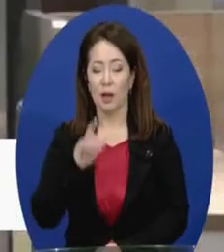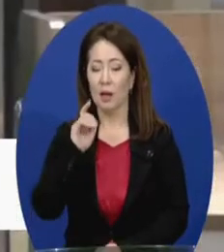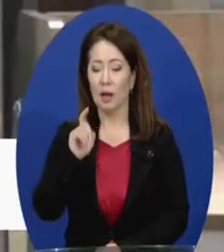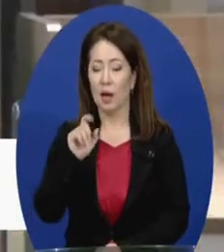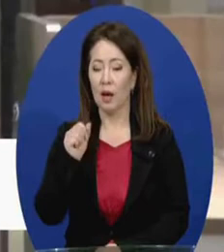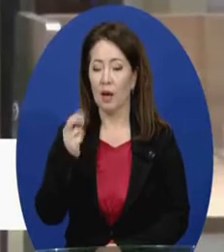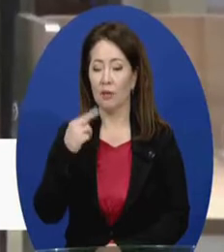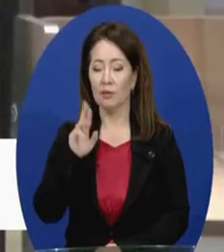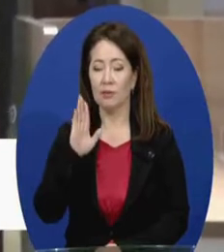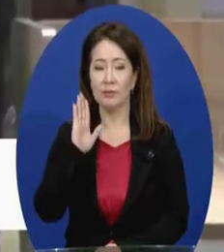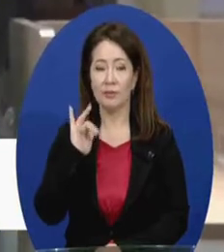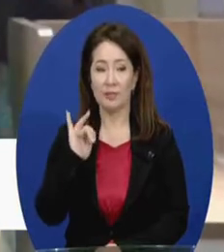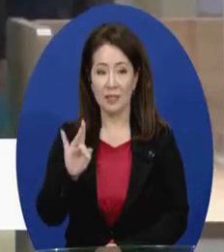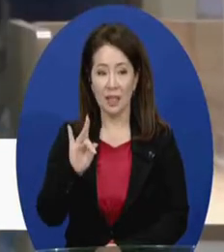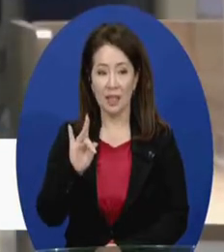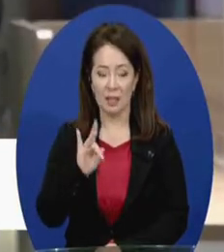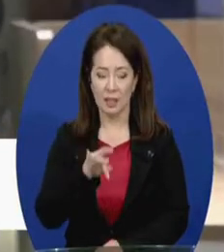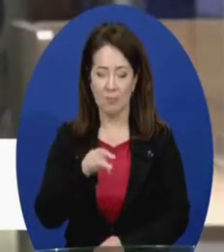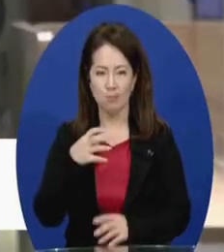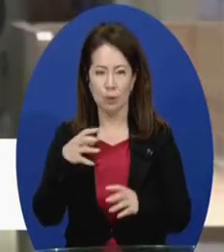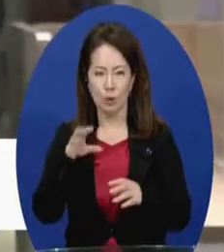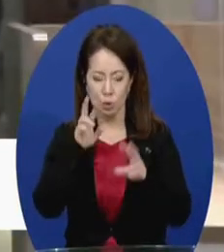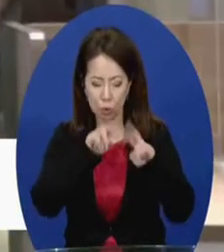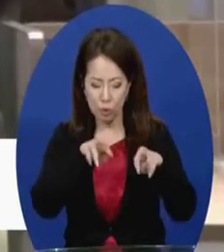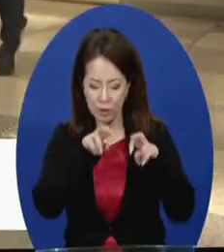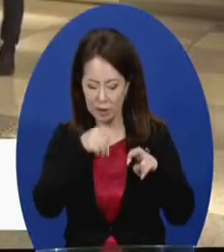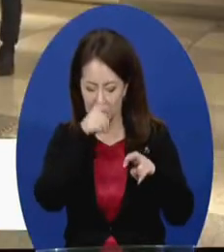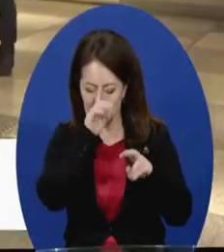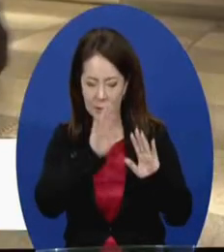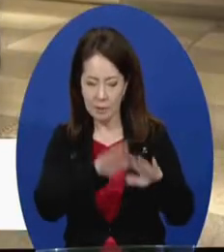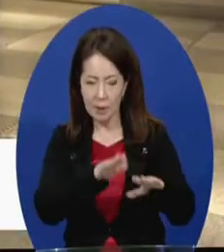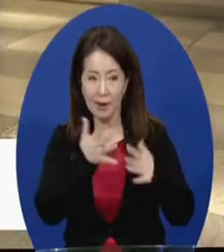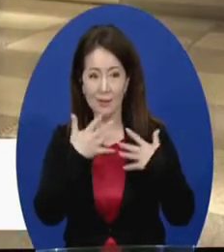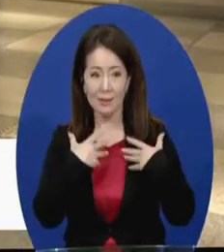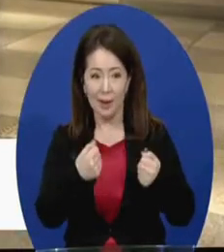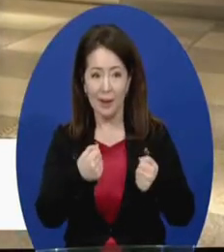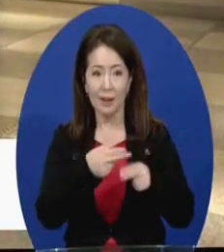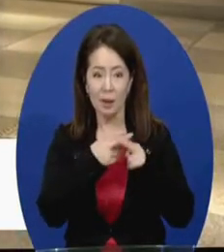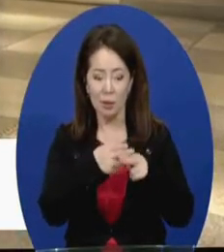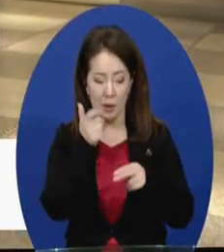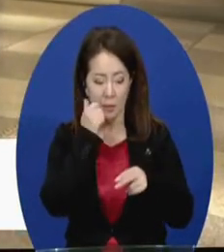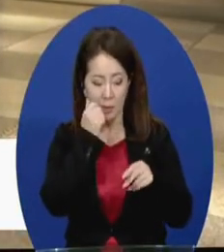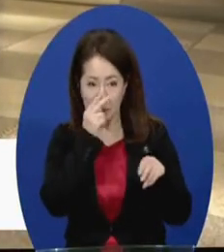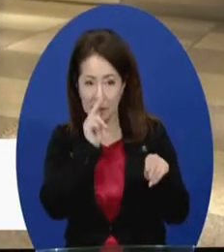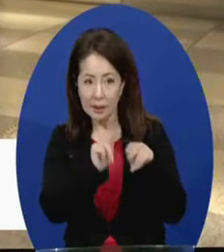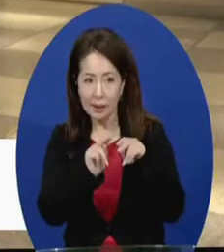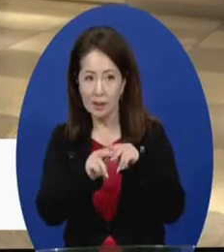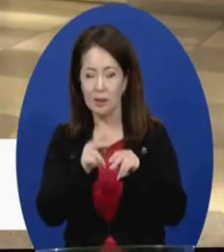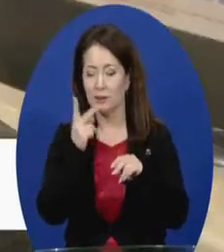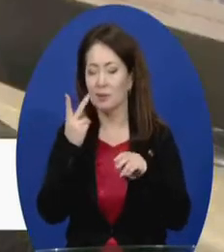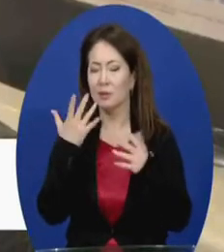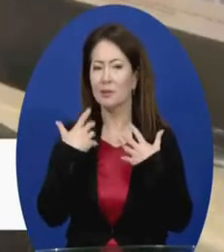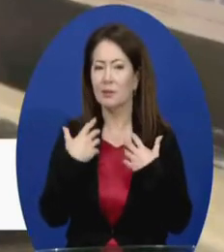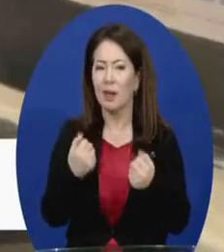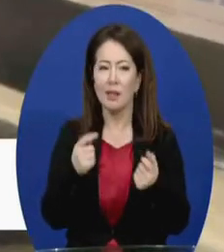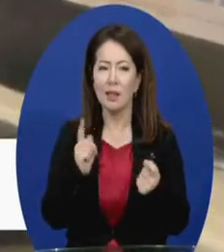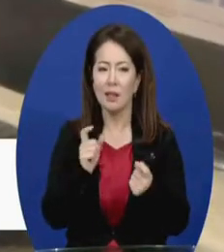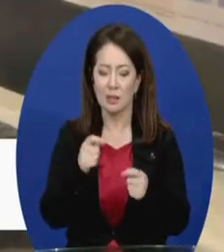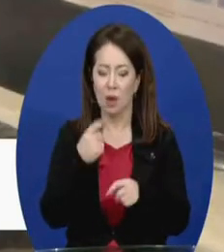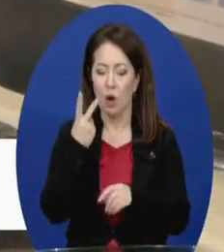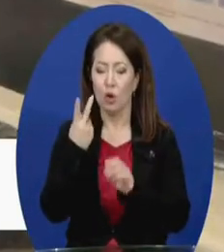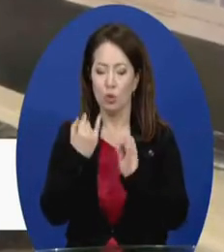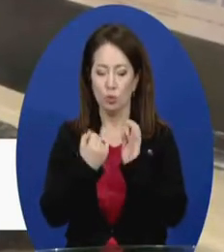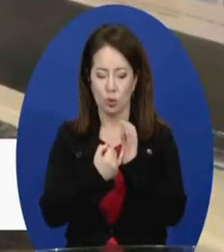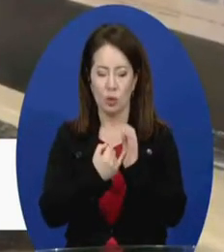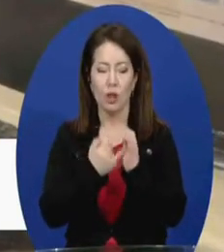Хавдар судлалын үндэсний төв эмнэлэг дээрээ өвчтнүүдэд дархлаажуулж биеийн байдлыг нь хянаж байна. Энд дархлаажуулалт 26-ны өдөр эхэлсэн,